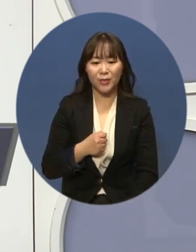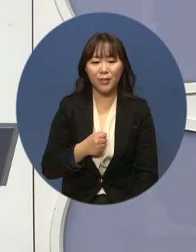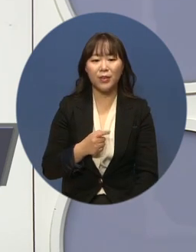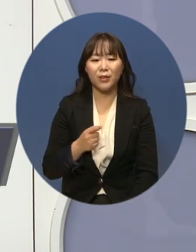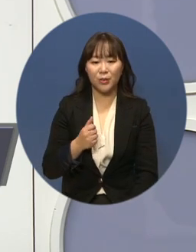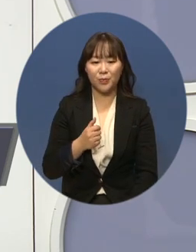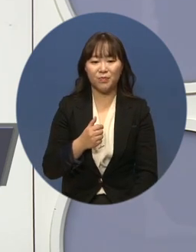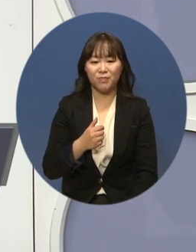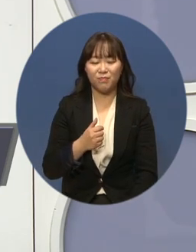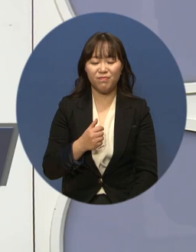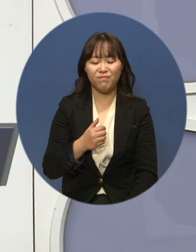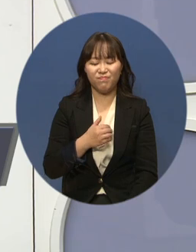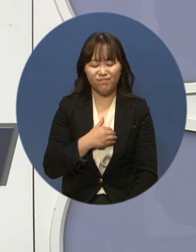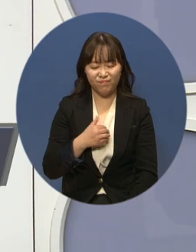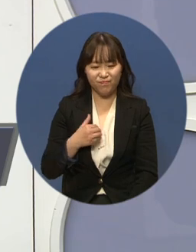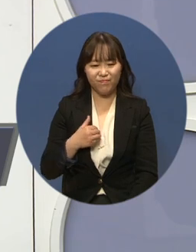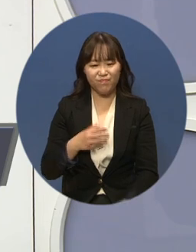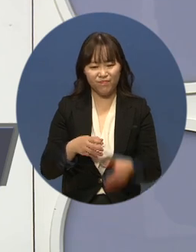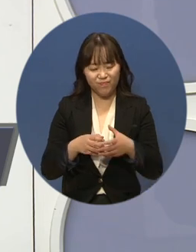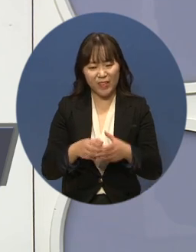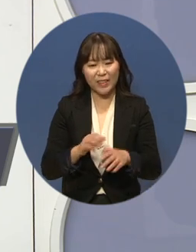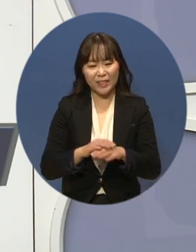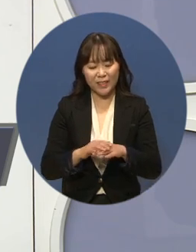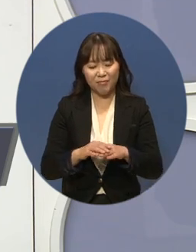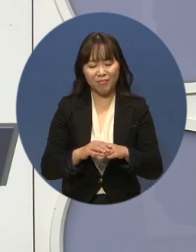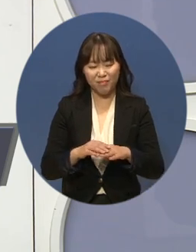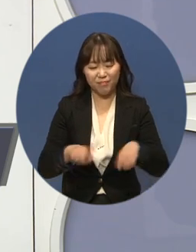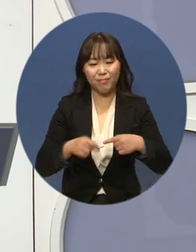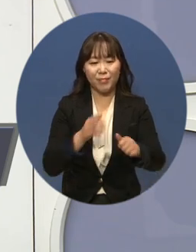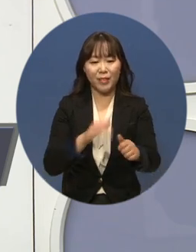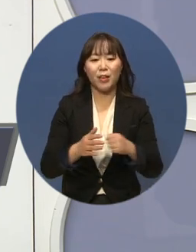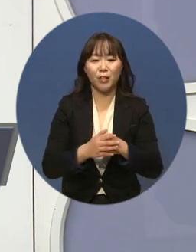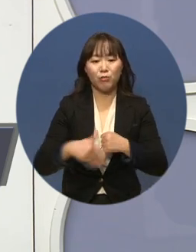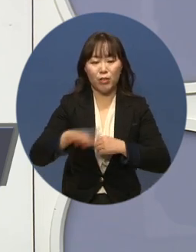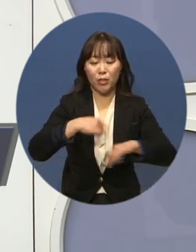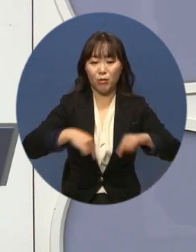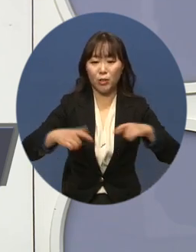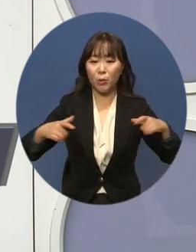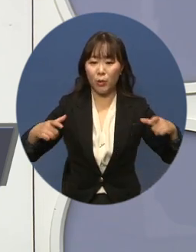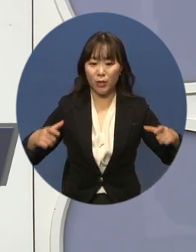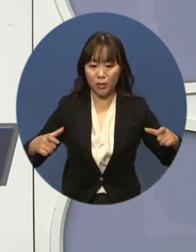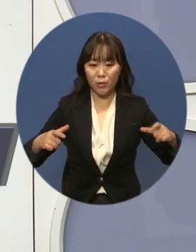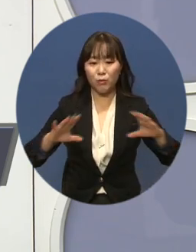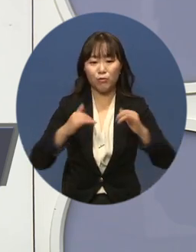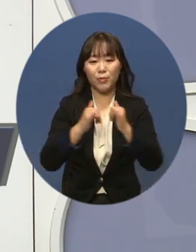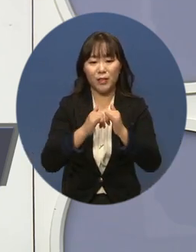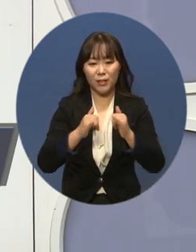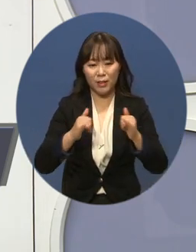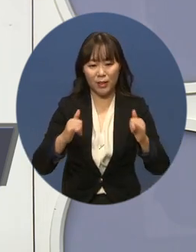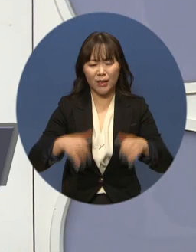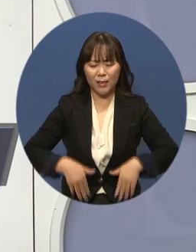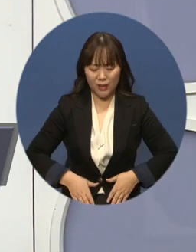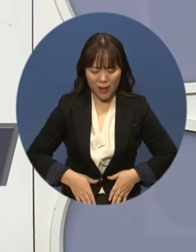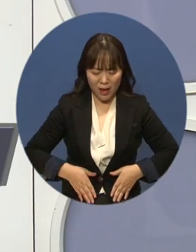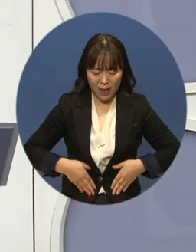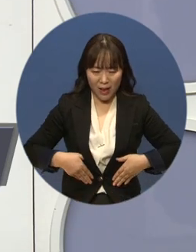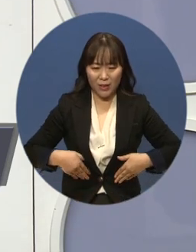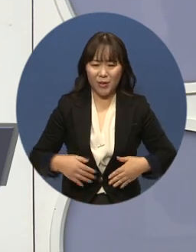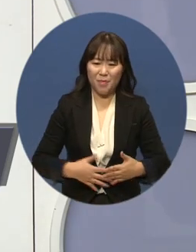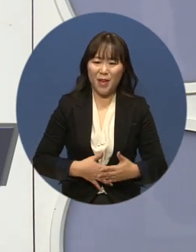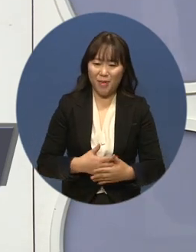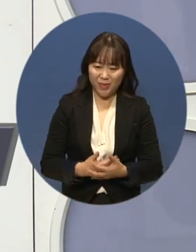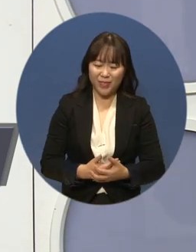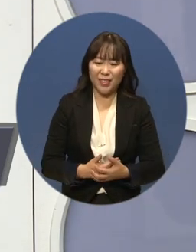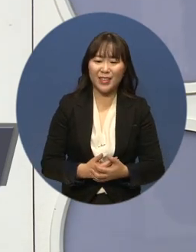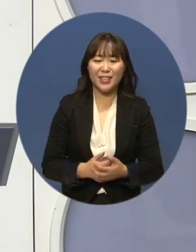좀 담담하게 임해 주셨으면 좋겠습니다. 우리 정치권이 국민들 등 따뜻하고